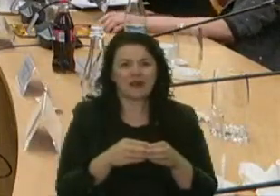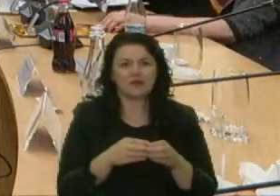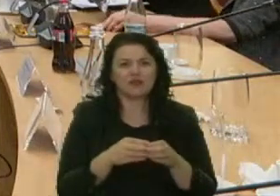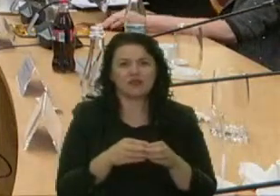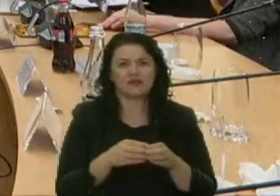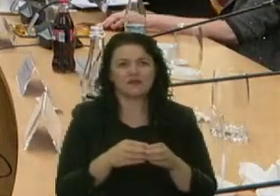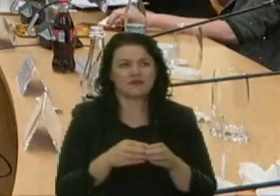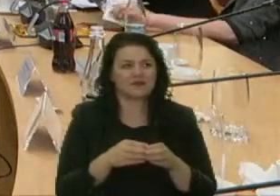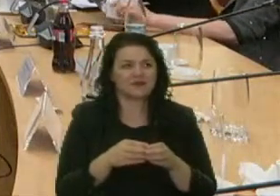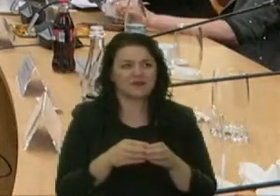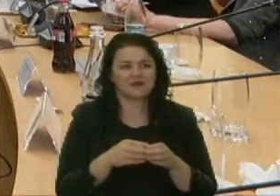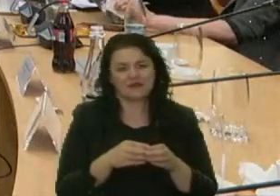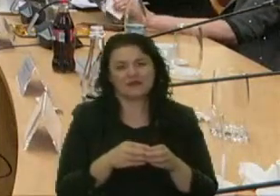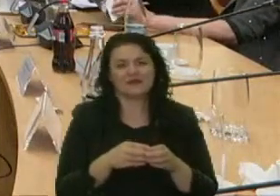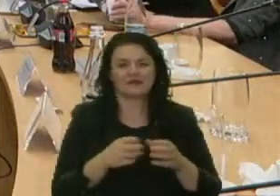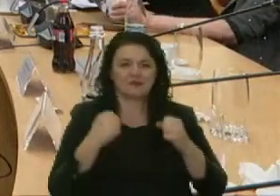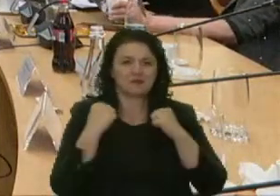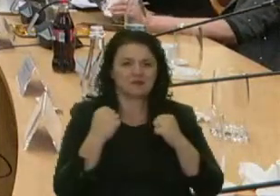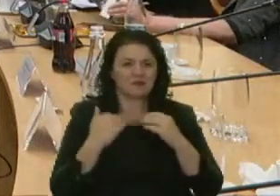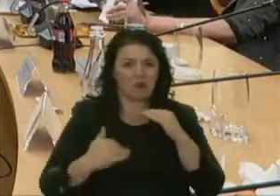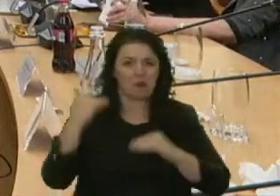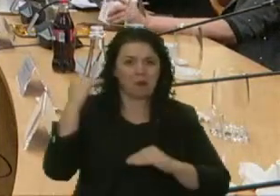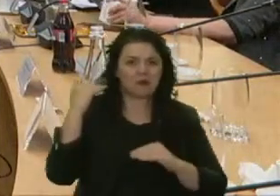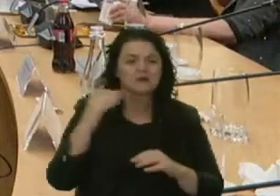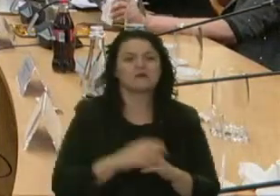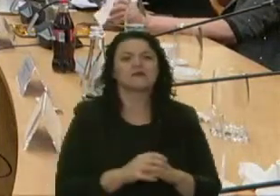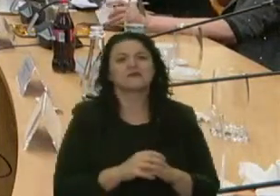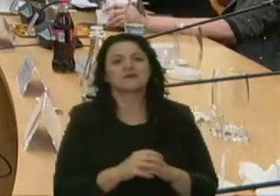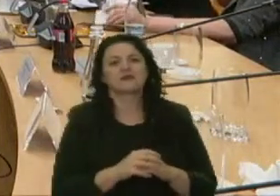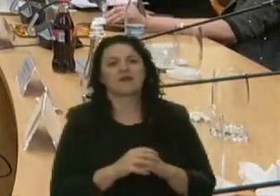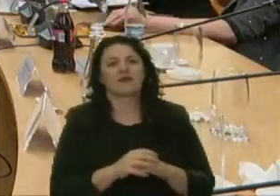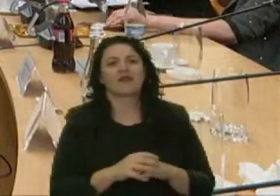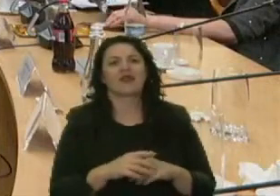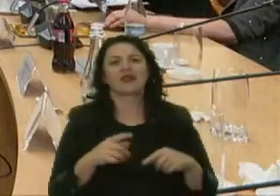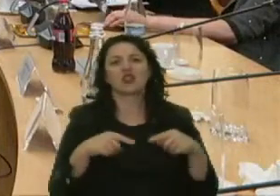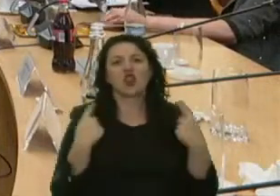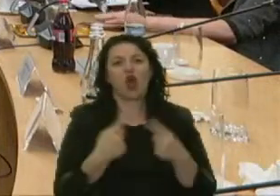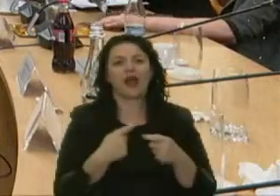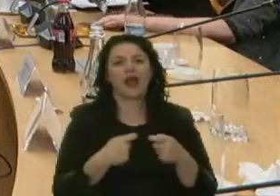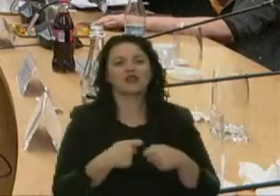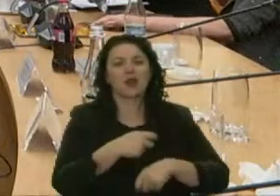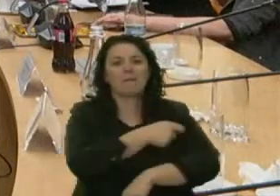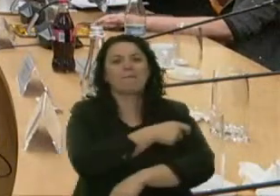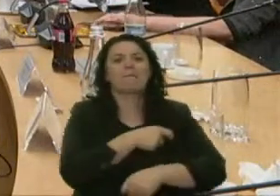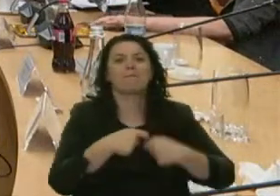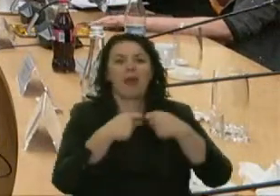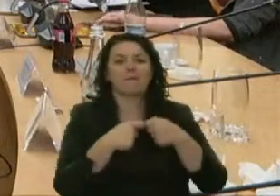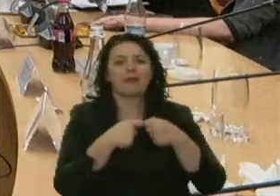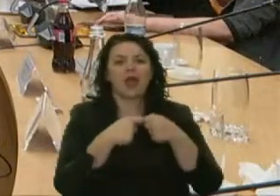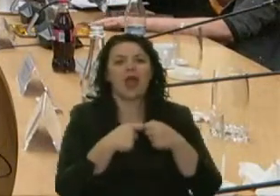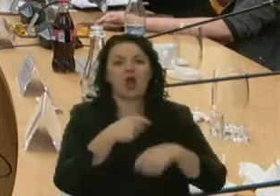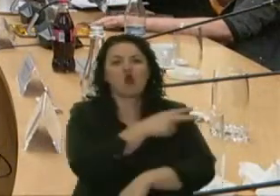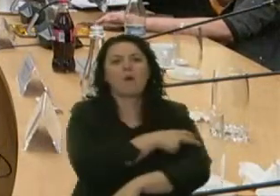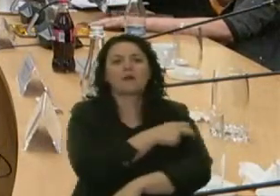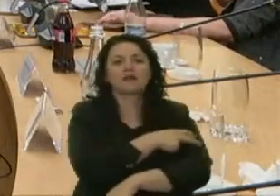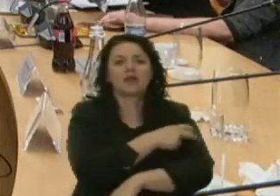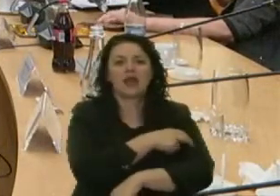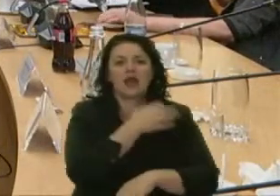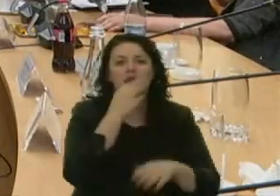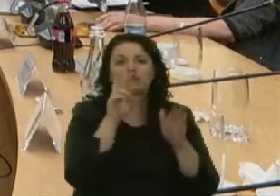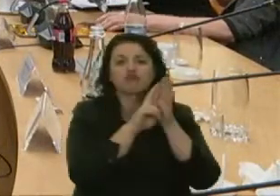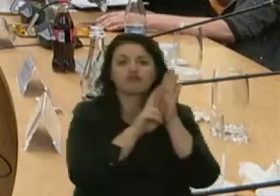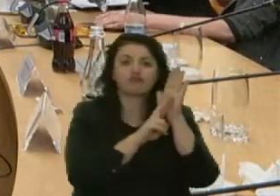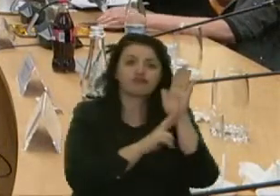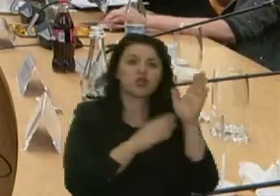din punct de vedere cultural ă sau nume sonore de aceea noi ca și membri ai comisiei odată având un regulament care declară Ce